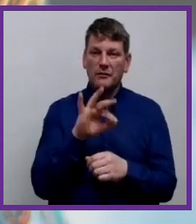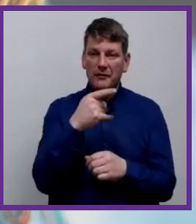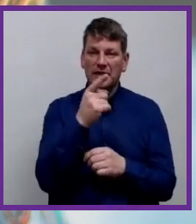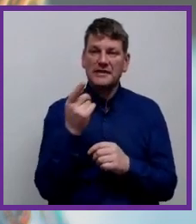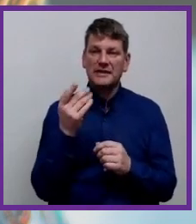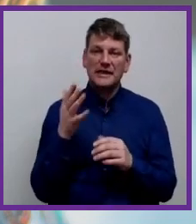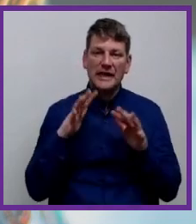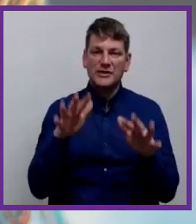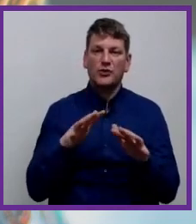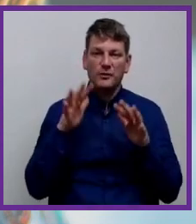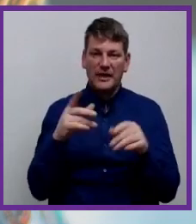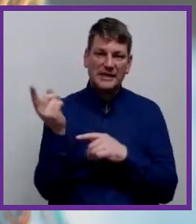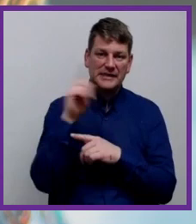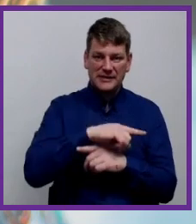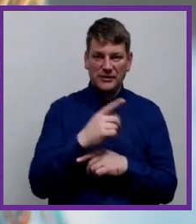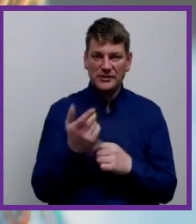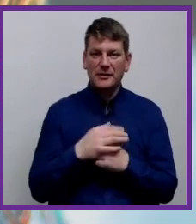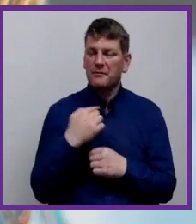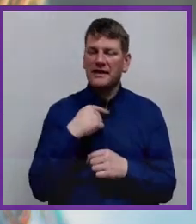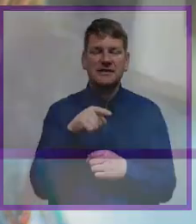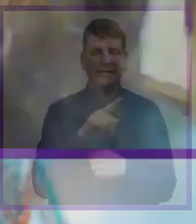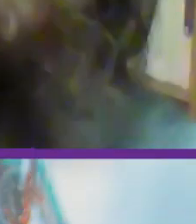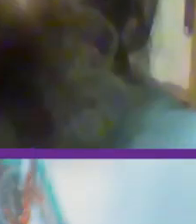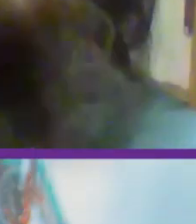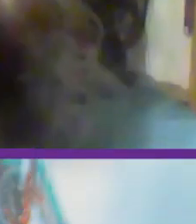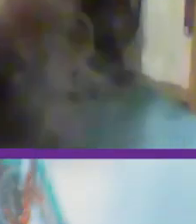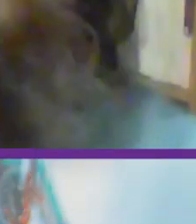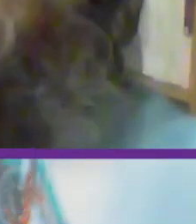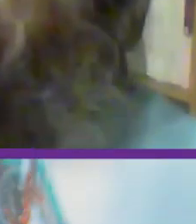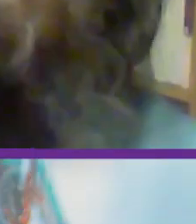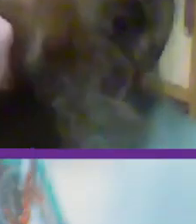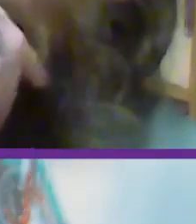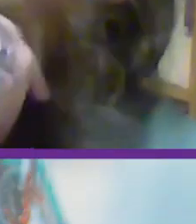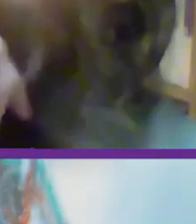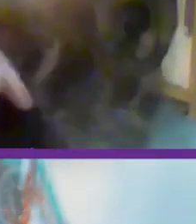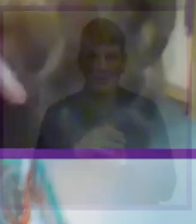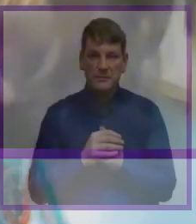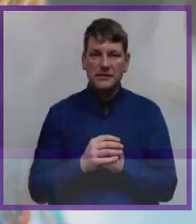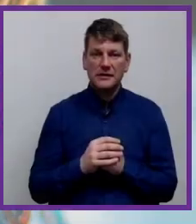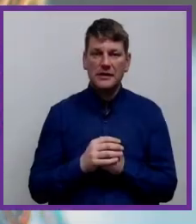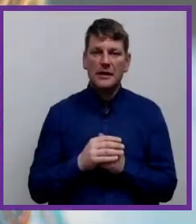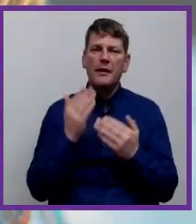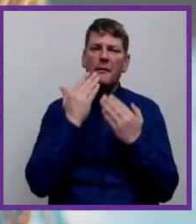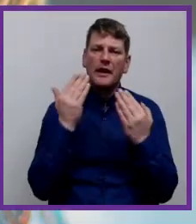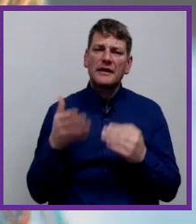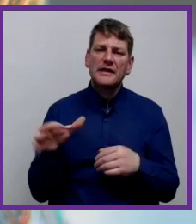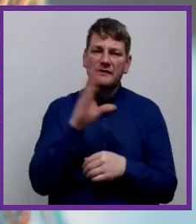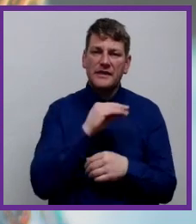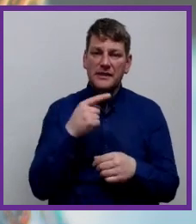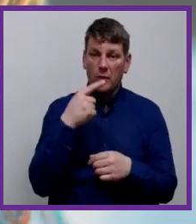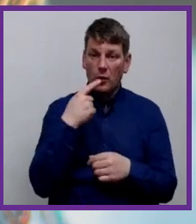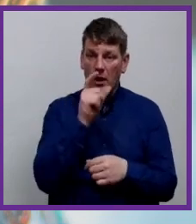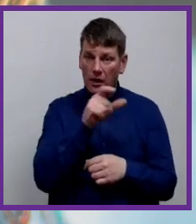ceru, mēs nekad tik zemu nekritīsim. Ir cerības, jā. Paldies visiem